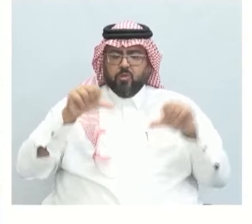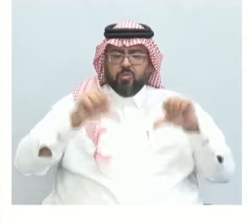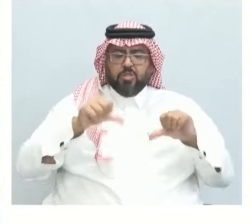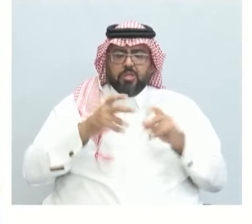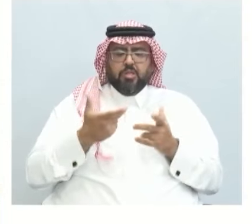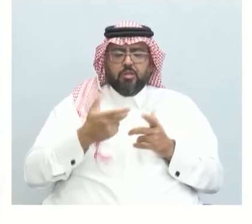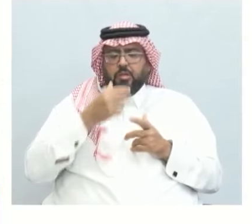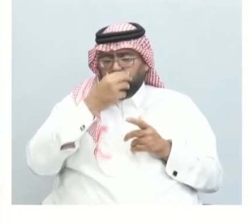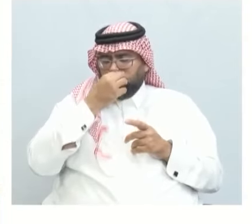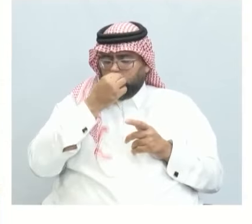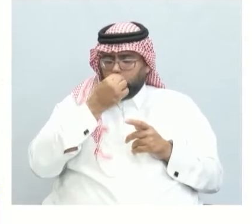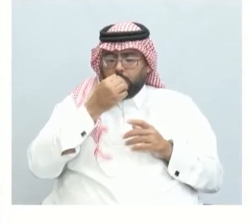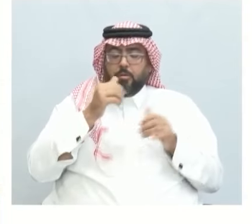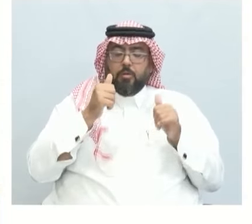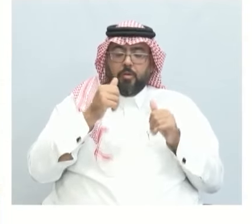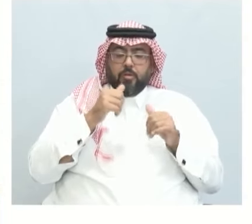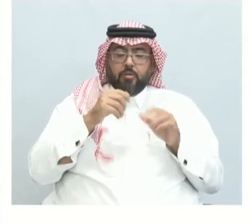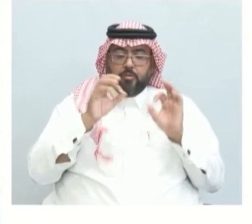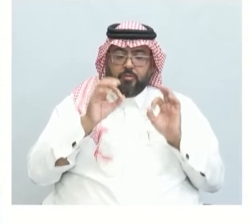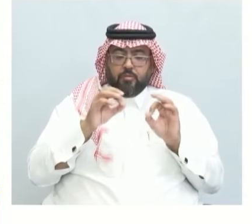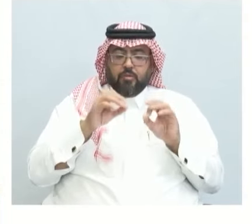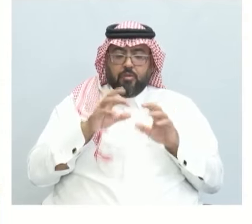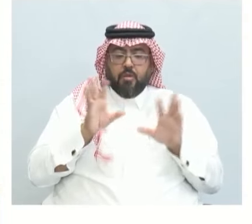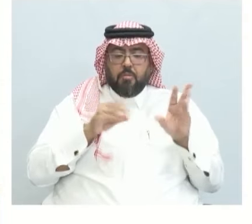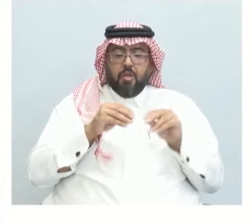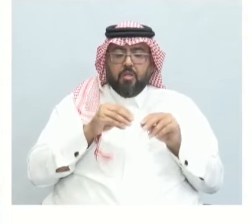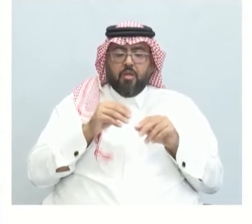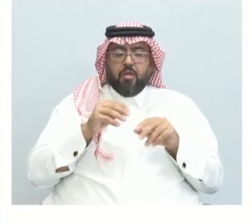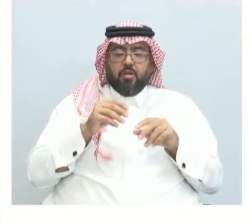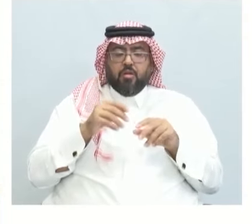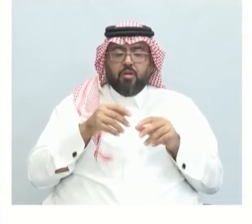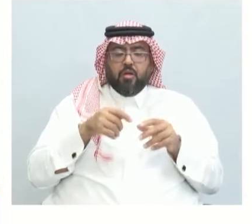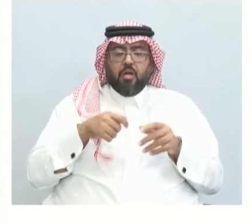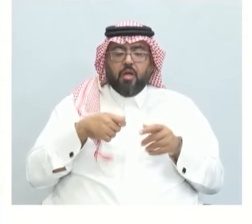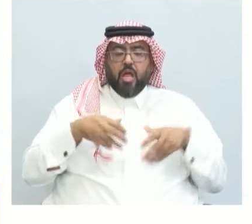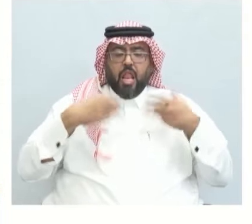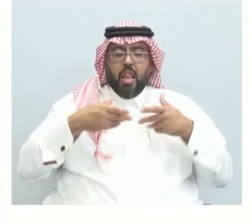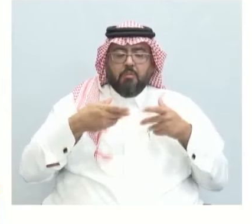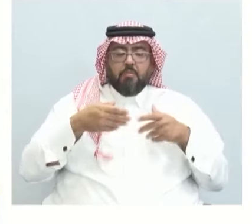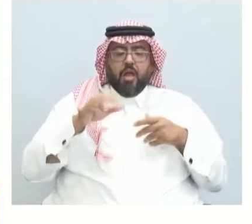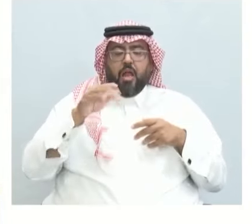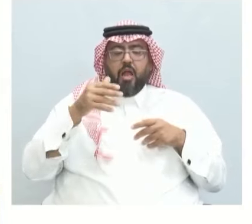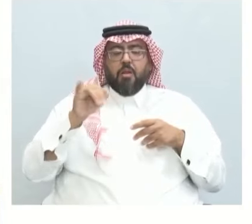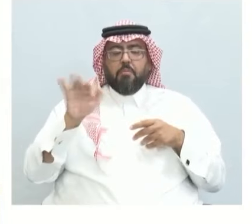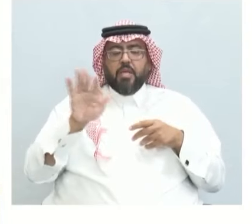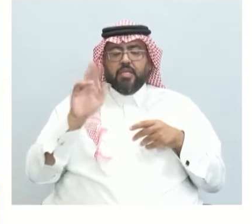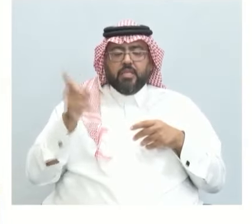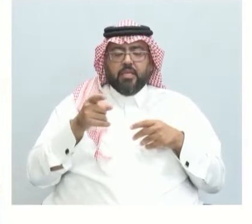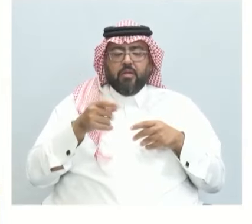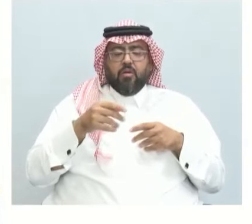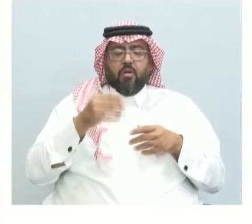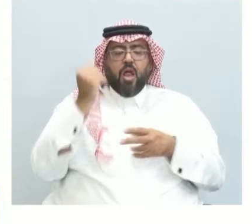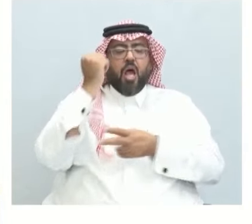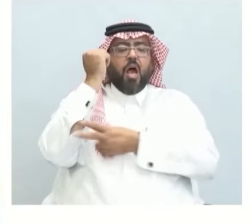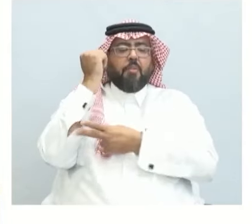الجاهليه حتى جاء الاسلام فانكر يعني بعض هذه الاخلاق السيئه كانت مقبوله في في الجاهليه يعدونها من من